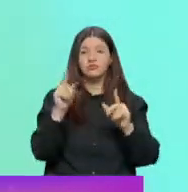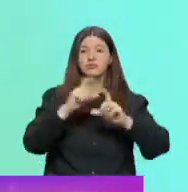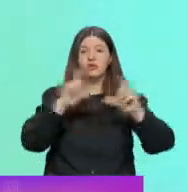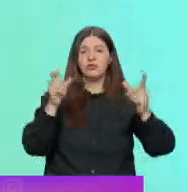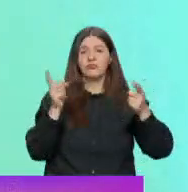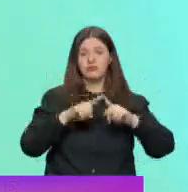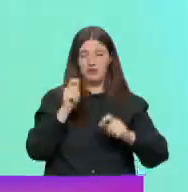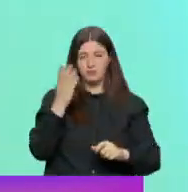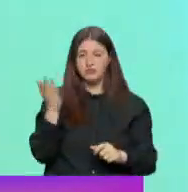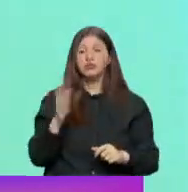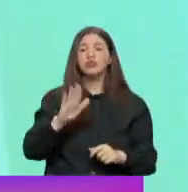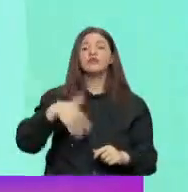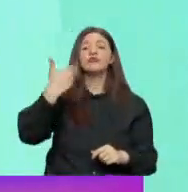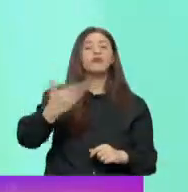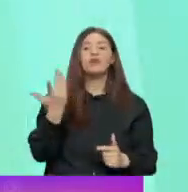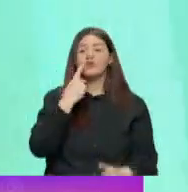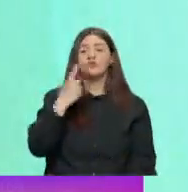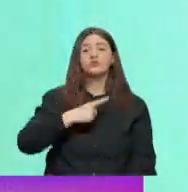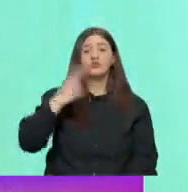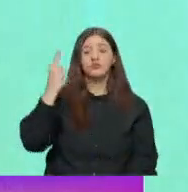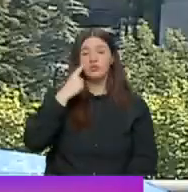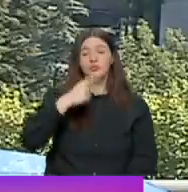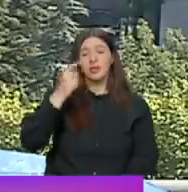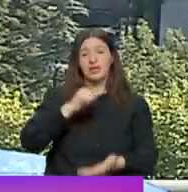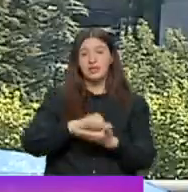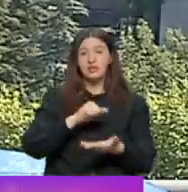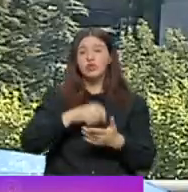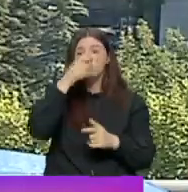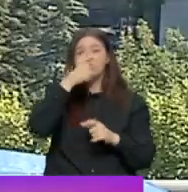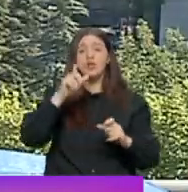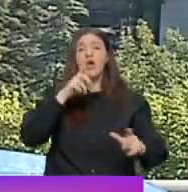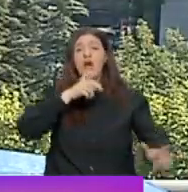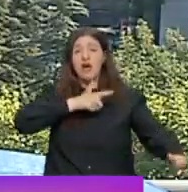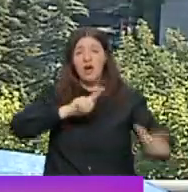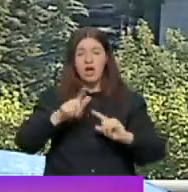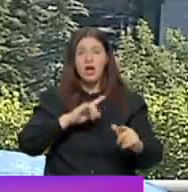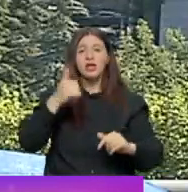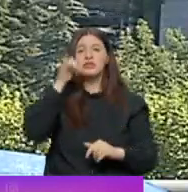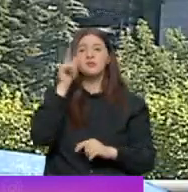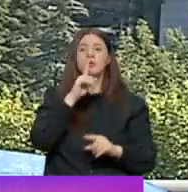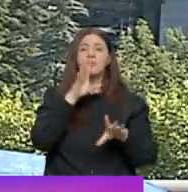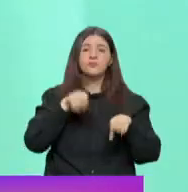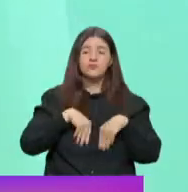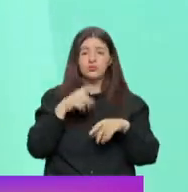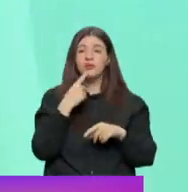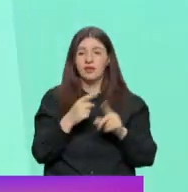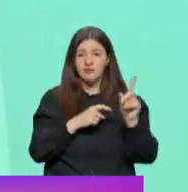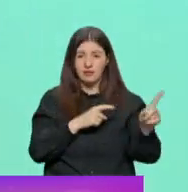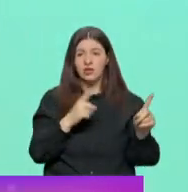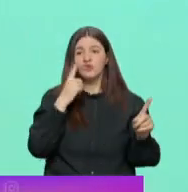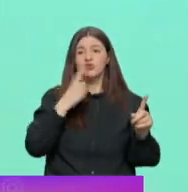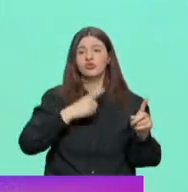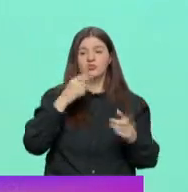başlıkla buluştu. Sonra Cumhuriyet Gazetesi Türkiye'de esti, Madrid'de sustu dedi